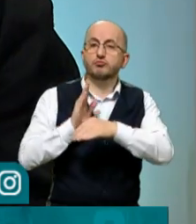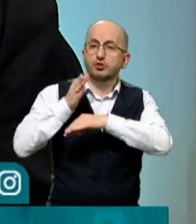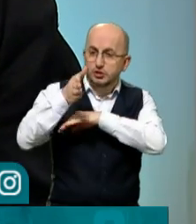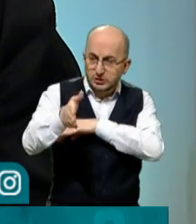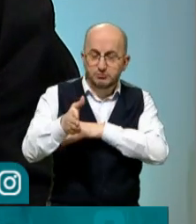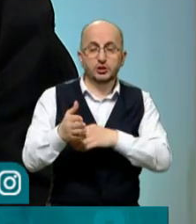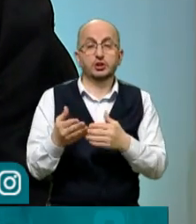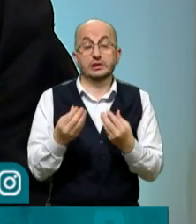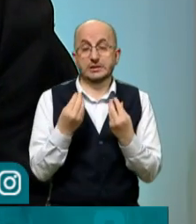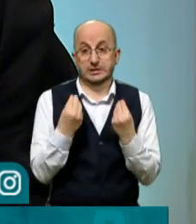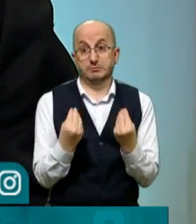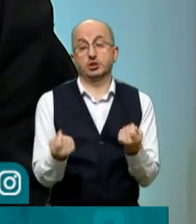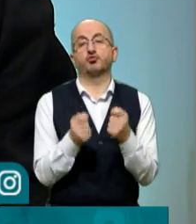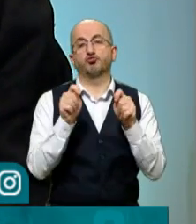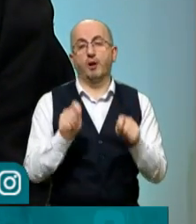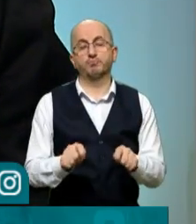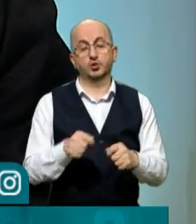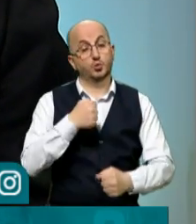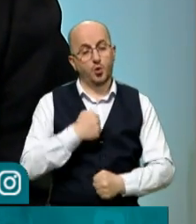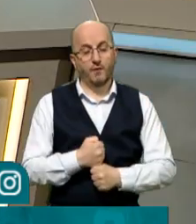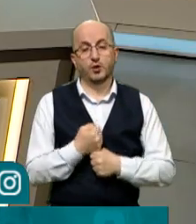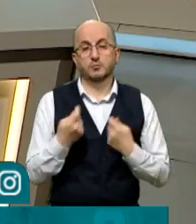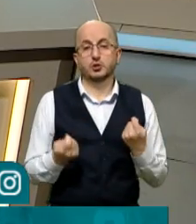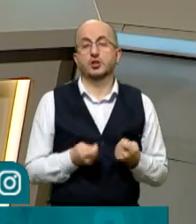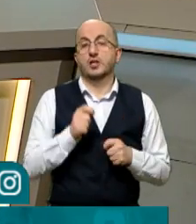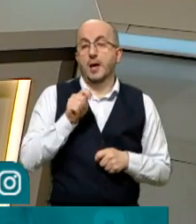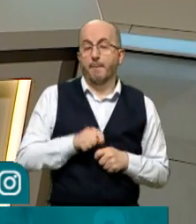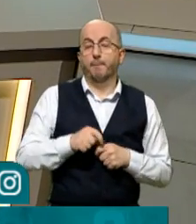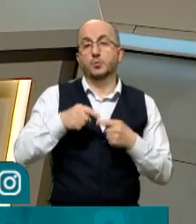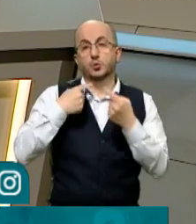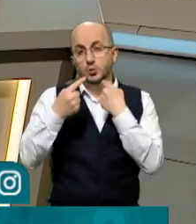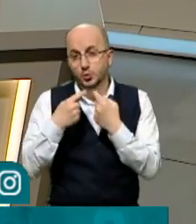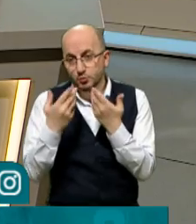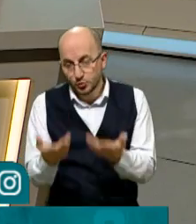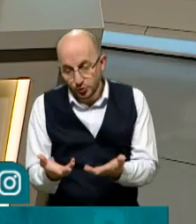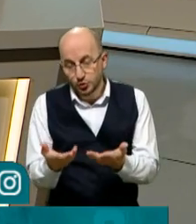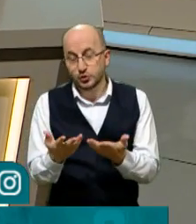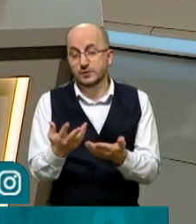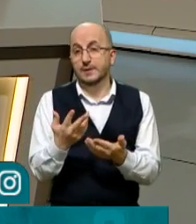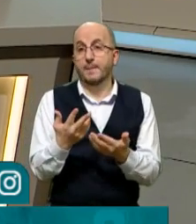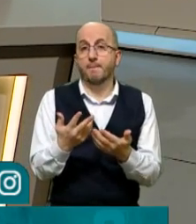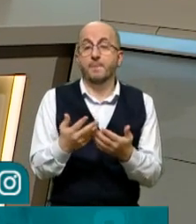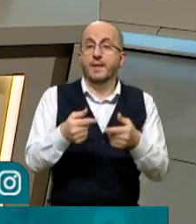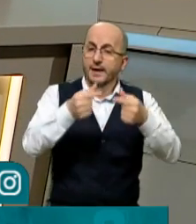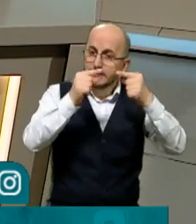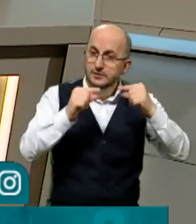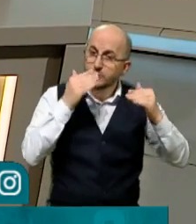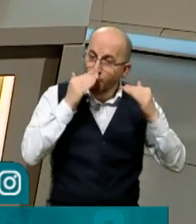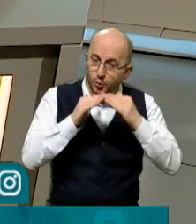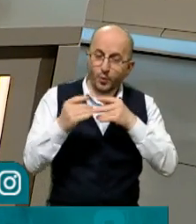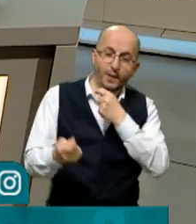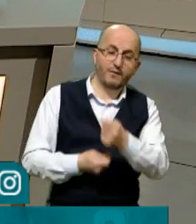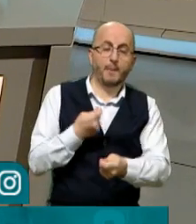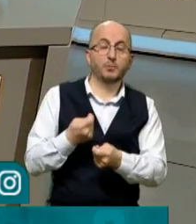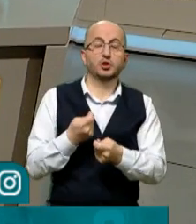iş yaptı. Tabii ki vacip olan bir işi ne yapmış? Görev olan bir işi yapmış ve onunla konuşmuş. Hem hadisi de yerine getirmiş.